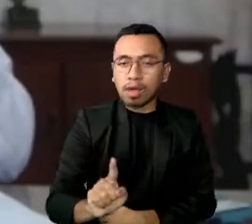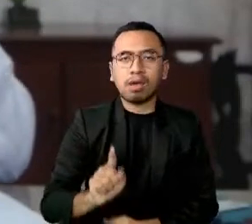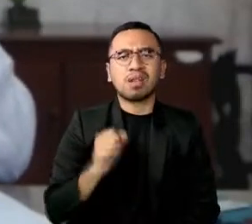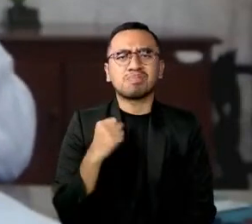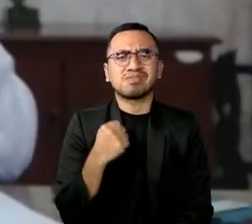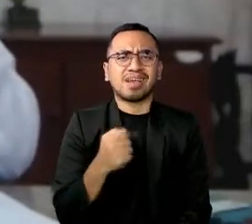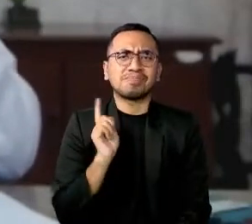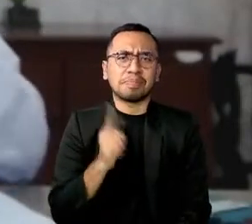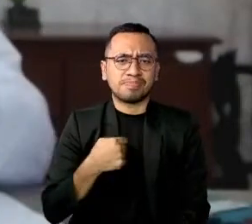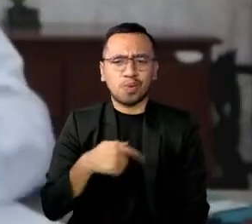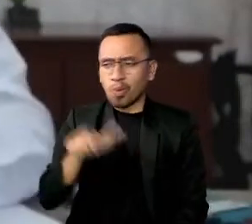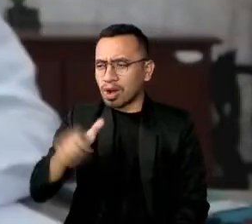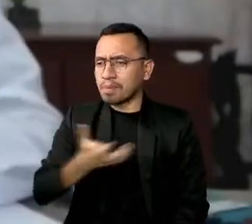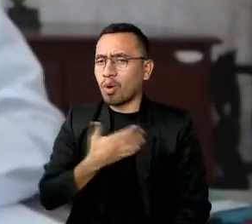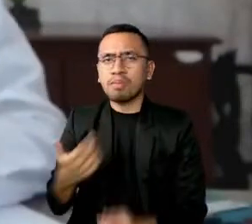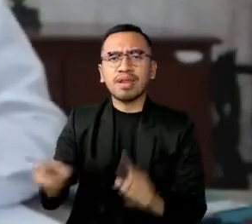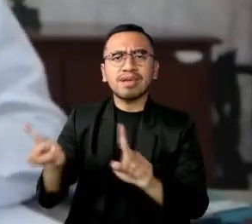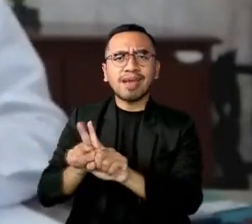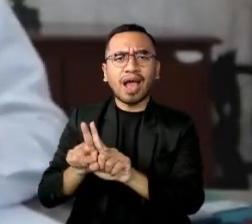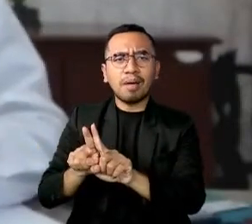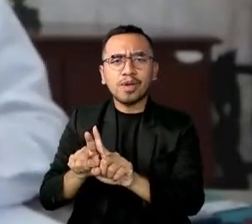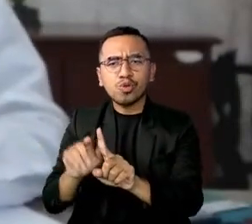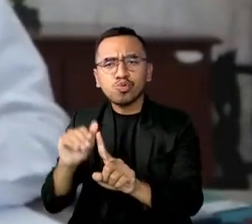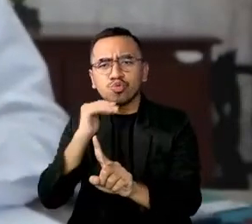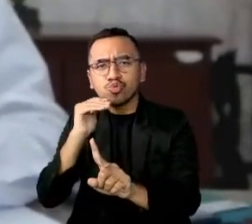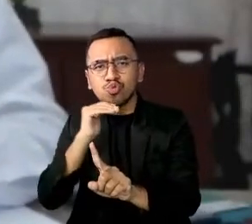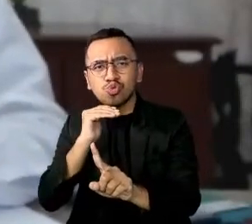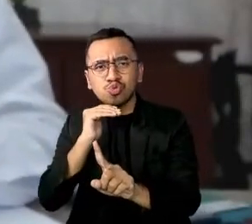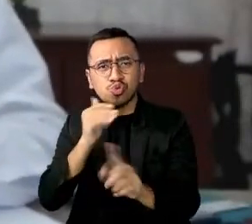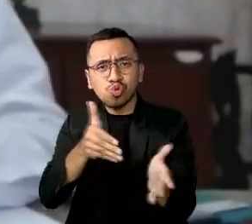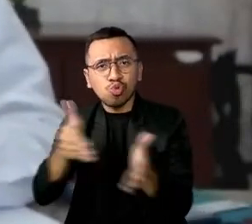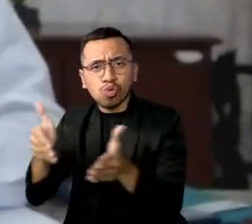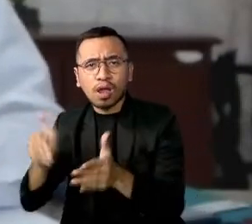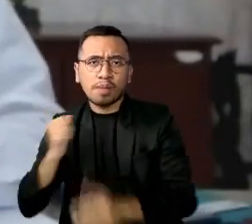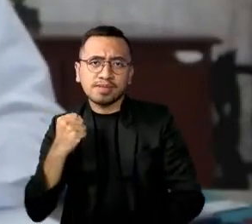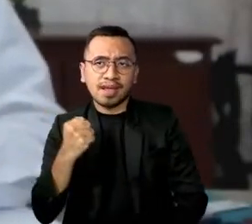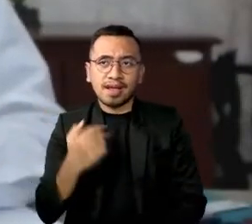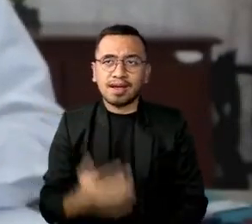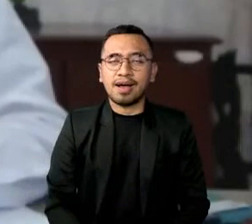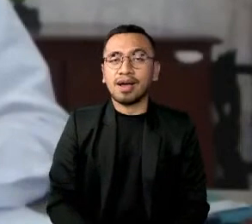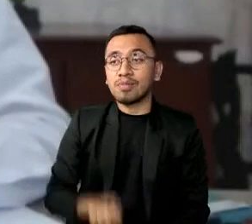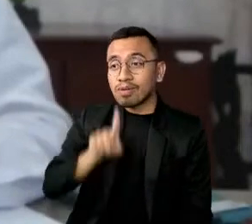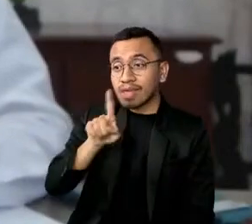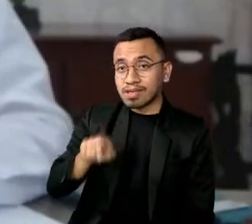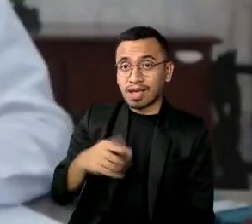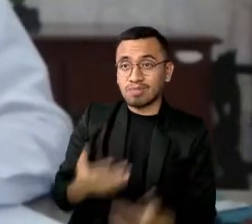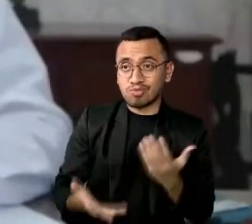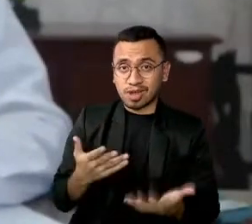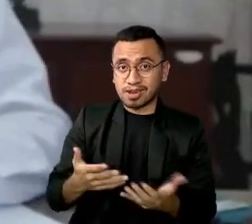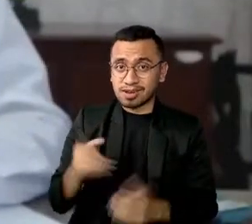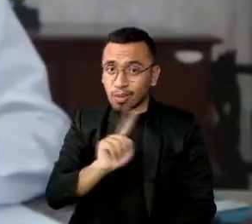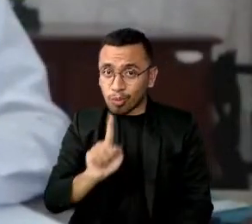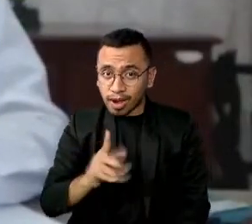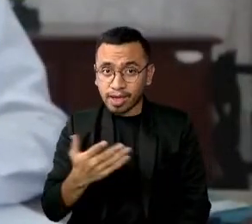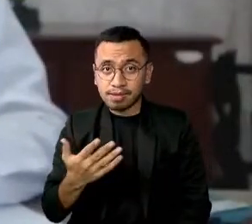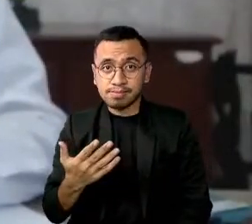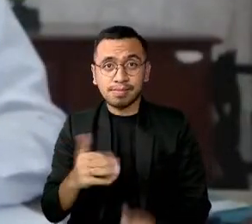ditunggu-tunggu seumur hidup juga tepat tidak ada larangan untuk menggelar hajatan begitu padi Temanggung